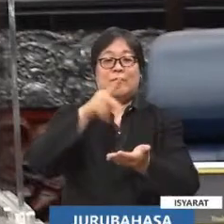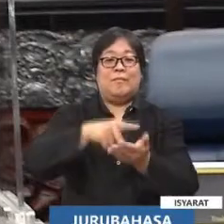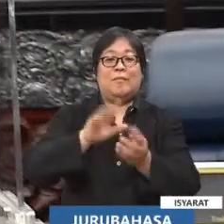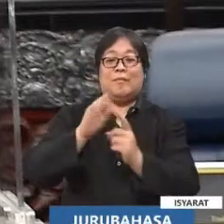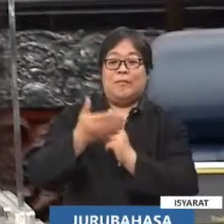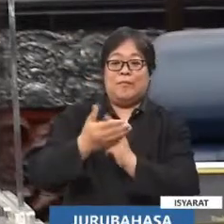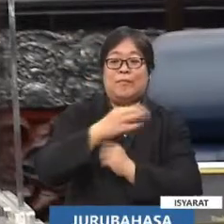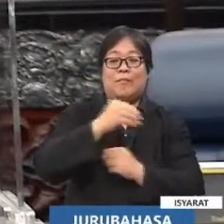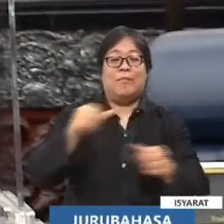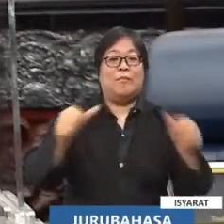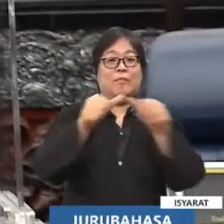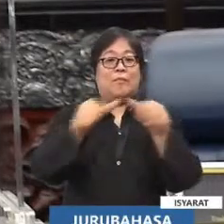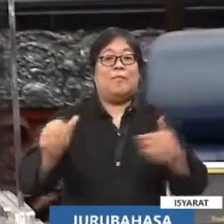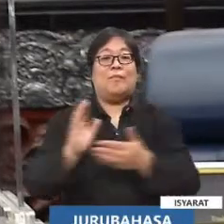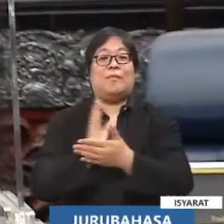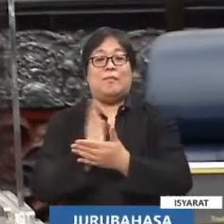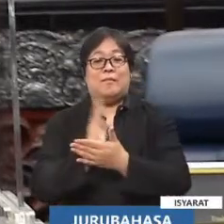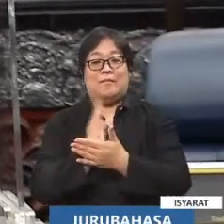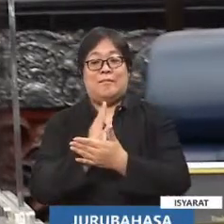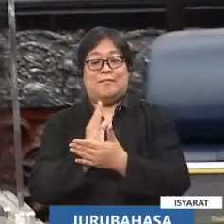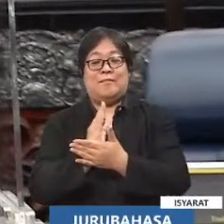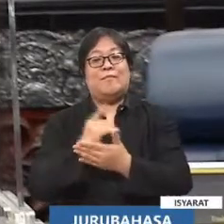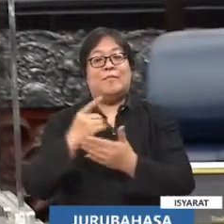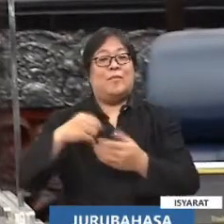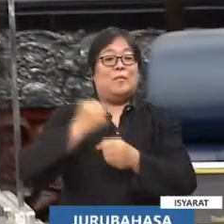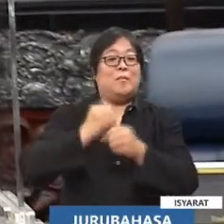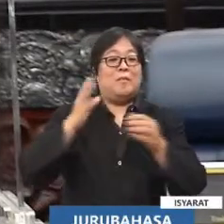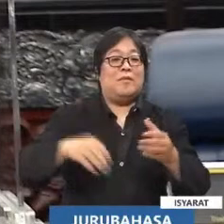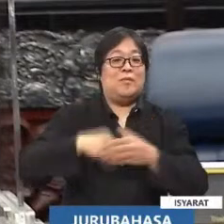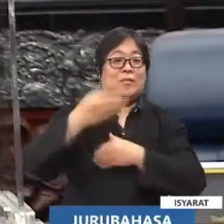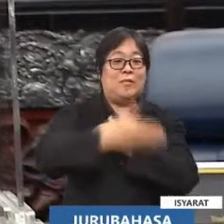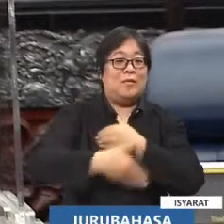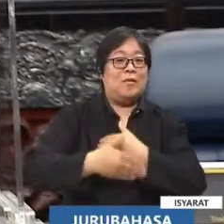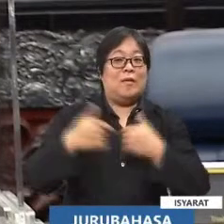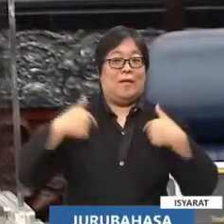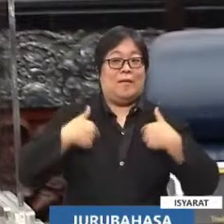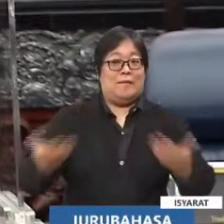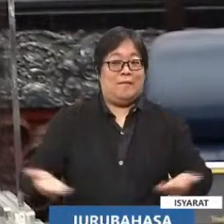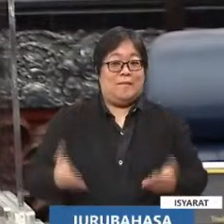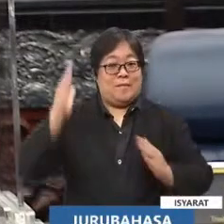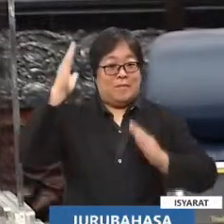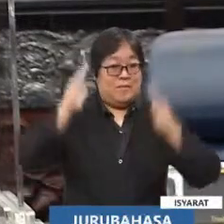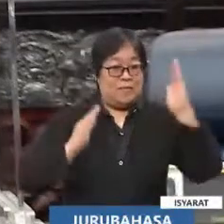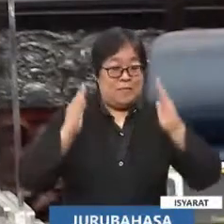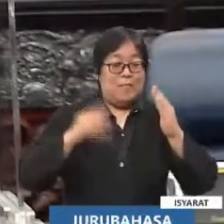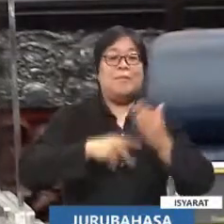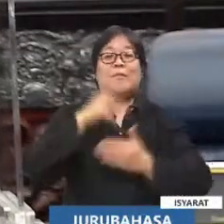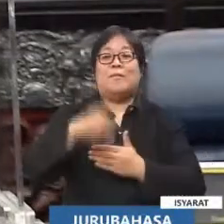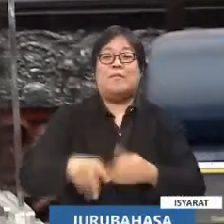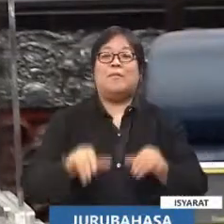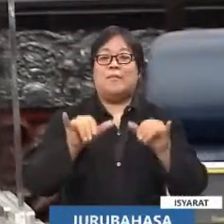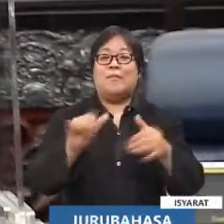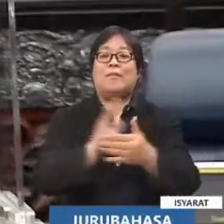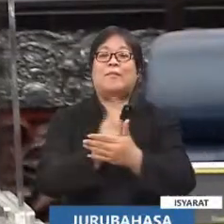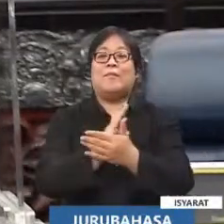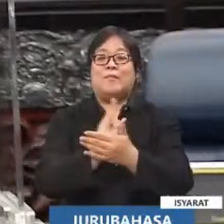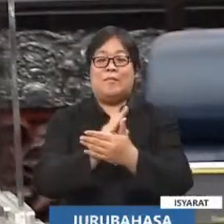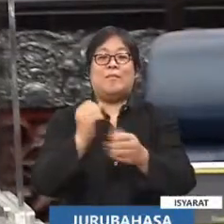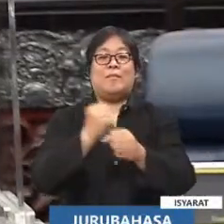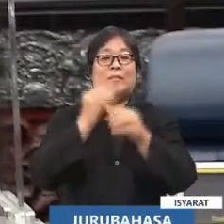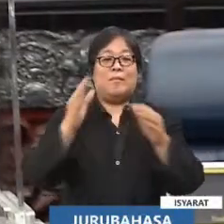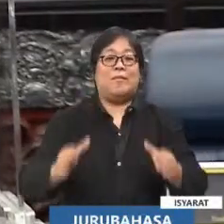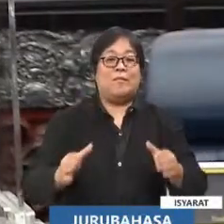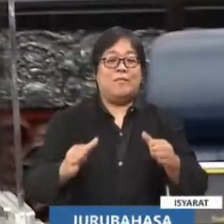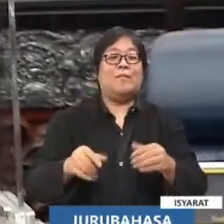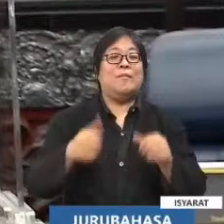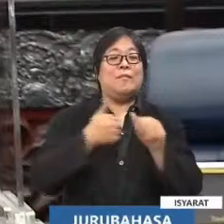kuarantin dan juga hostel sementara bagi pekerja asing yang sedia ada dalam Malaysia di bawah program penempatan sementara pekerja di